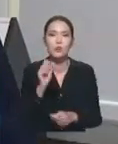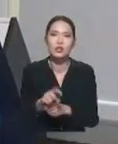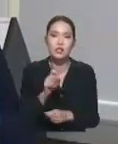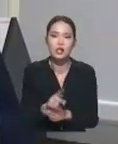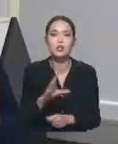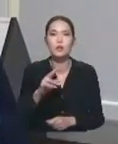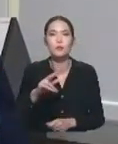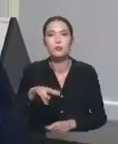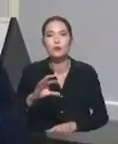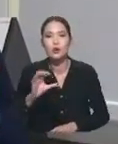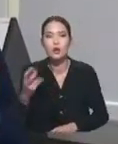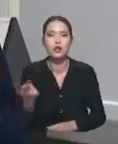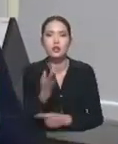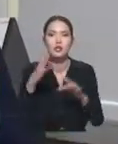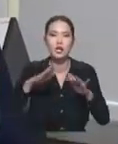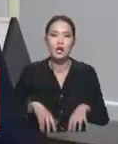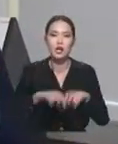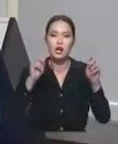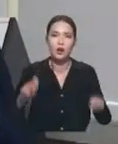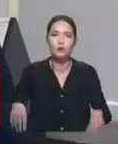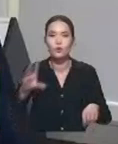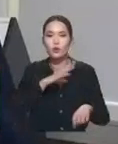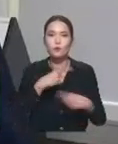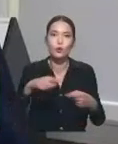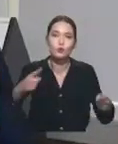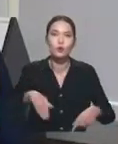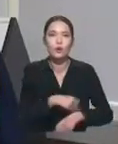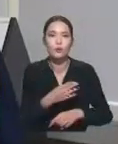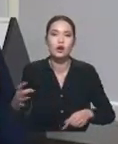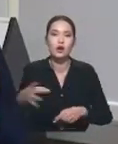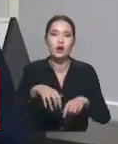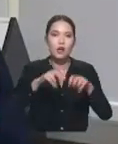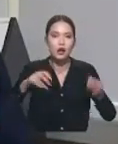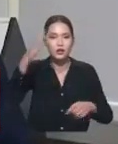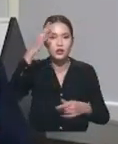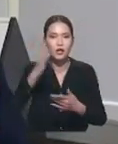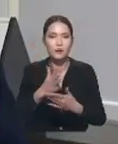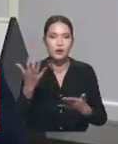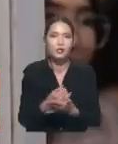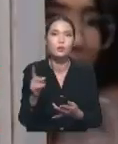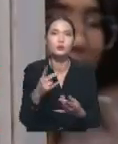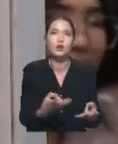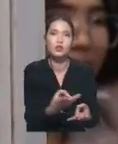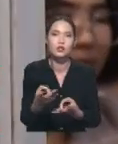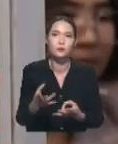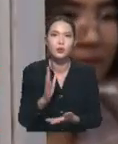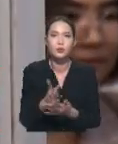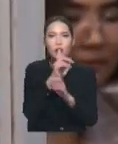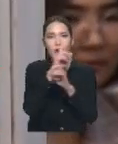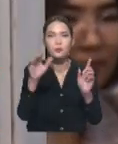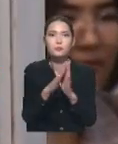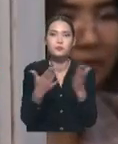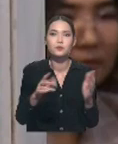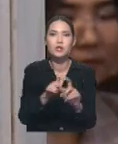Алматы данный магазин первый. В дальнейшем необходимо их открывать в других регионах и так же, как и здесь, оснастить всем необходимым. Подобные